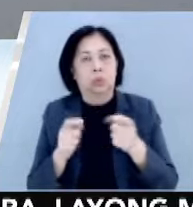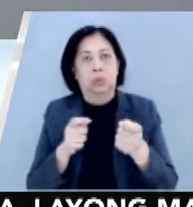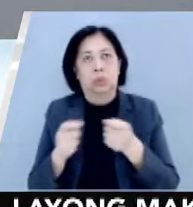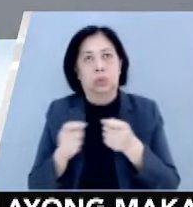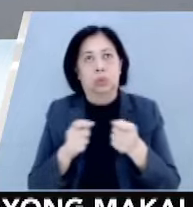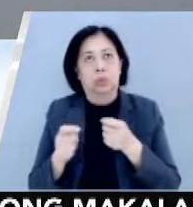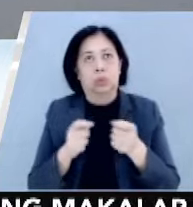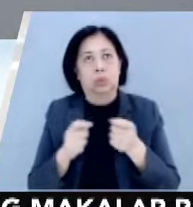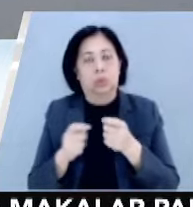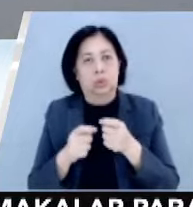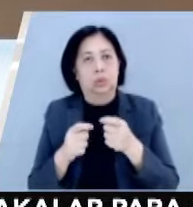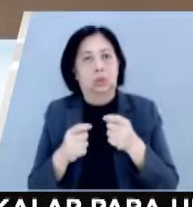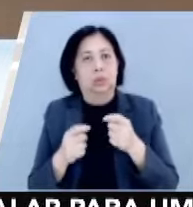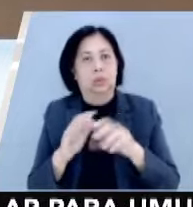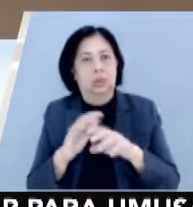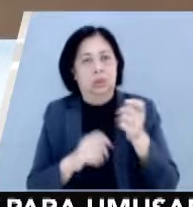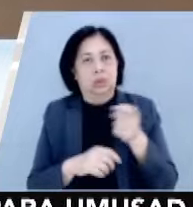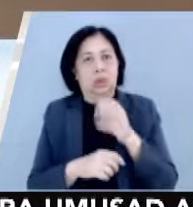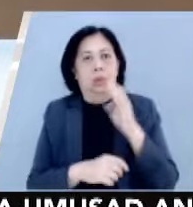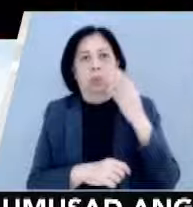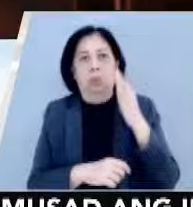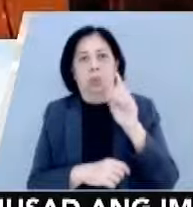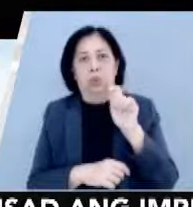manually gamit ang Bluetooth.